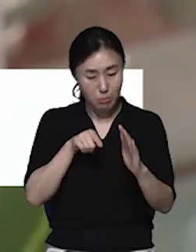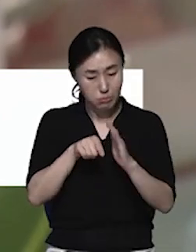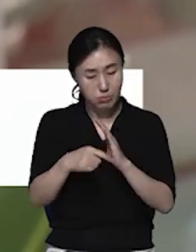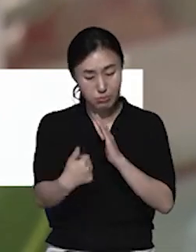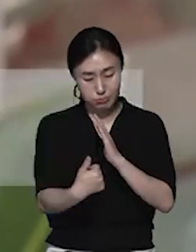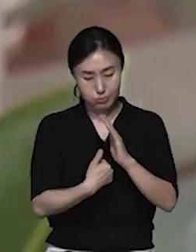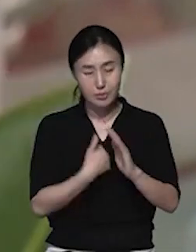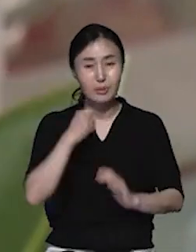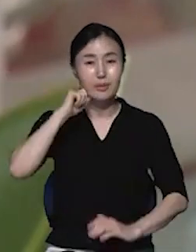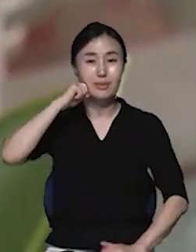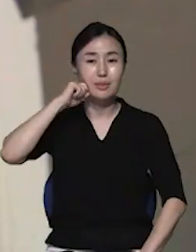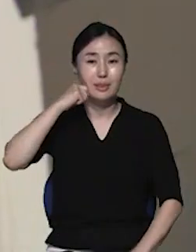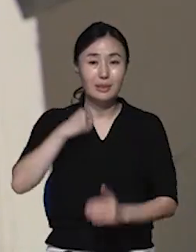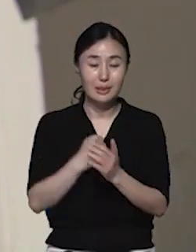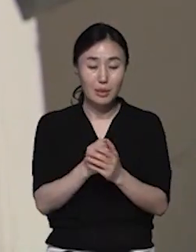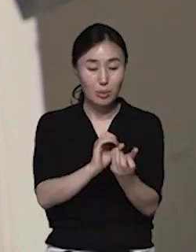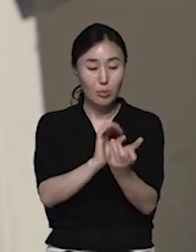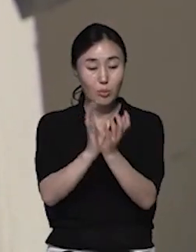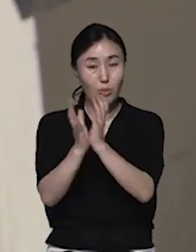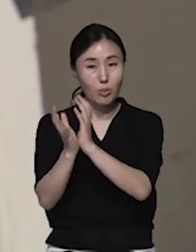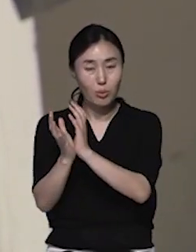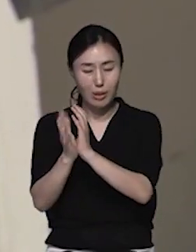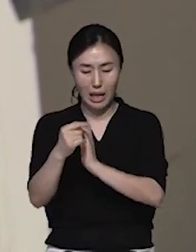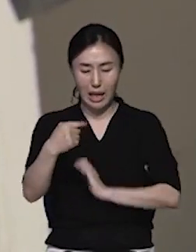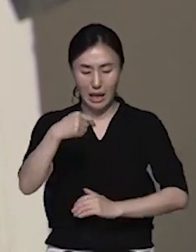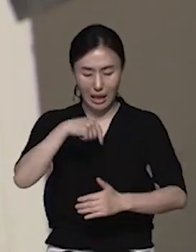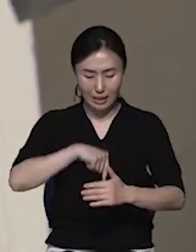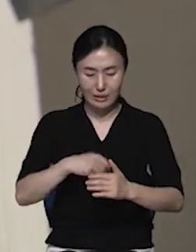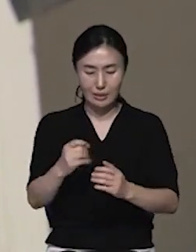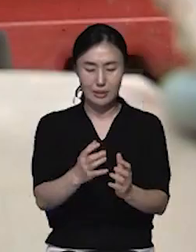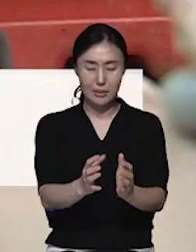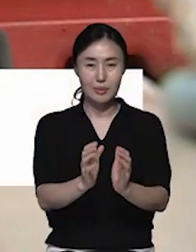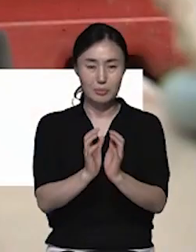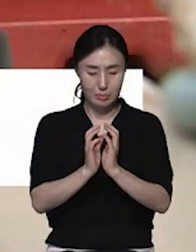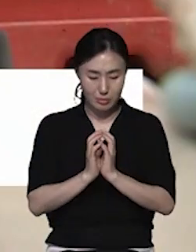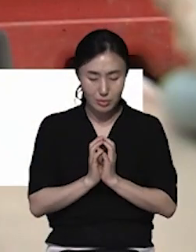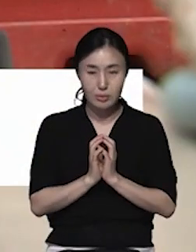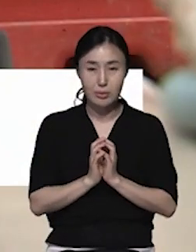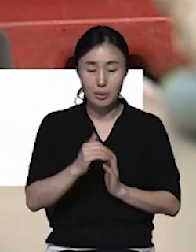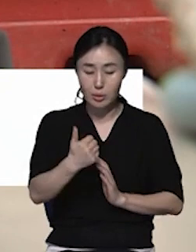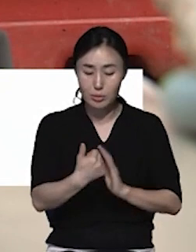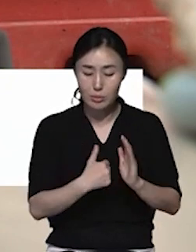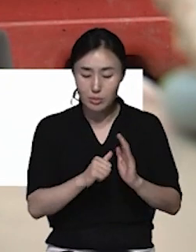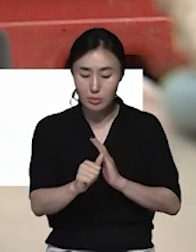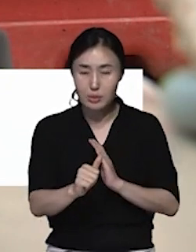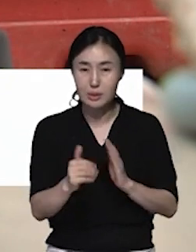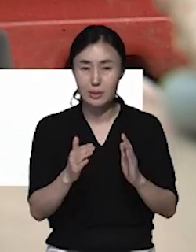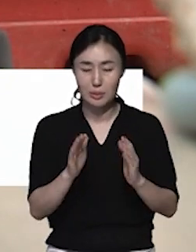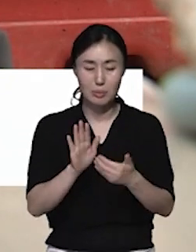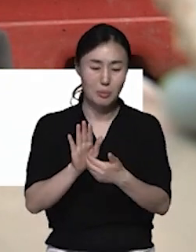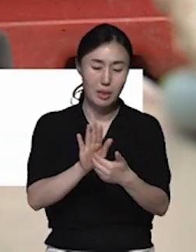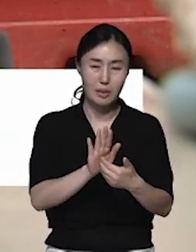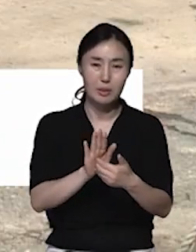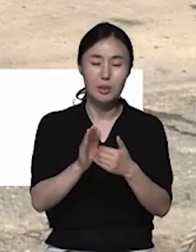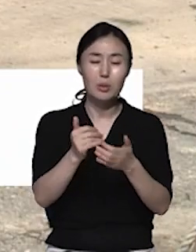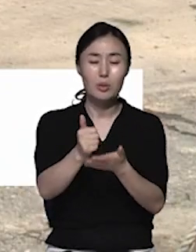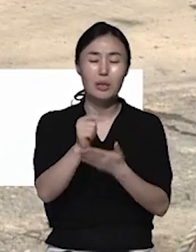상태여서 진열했던 꽃은 모두 들여놔야 했고 출입구도 막혀 손님은 한 명도 받지